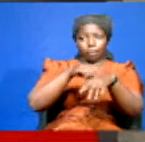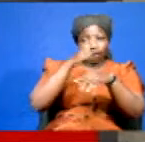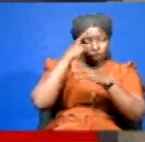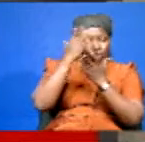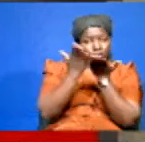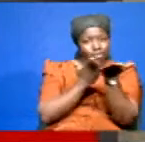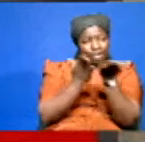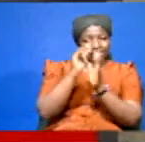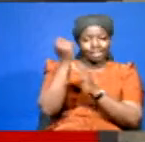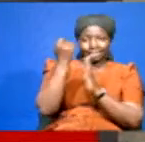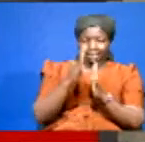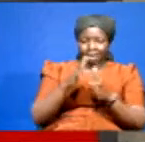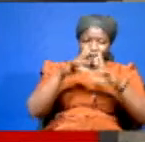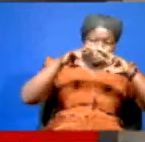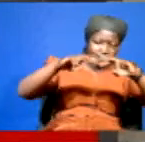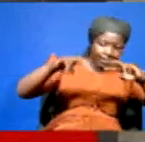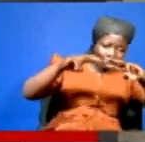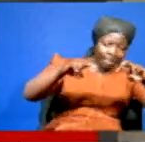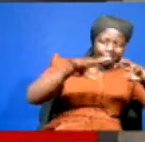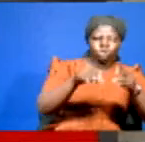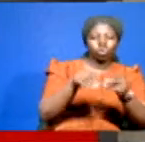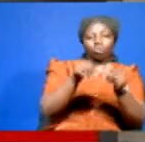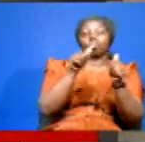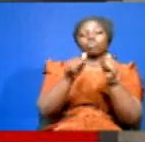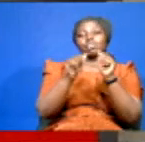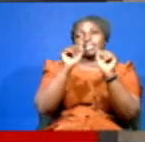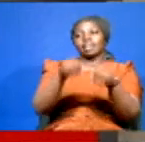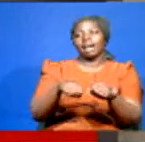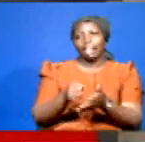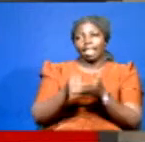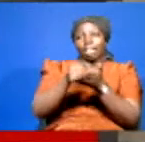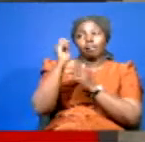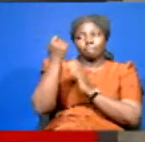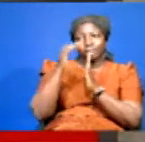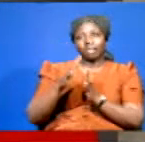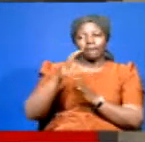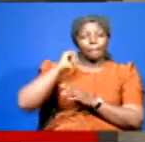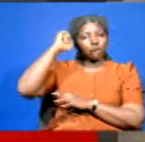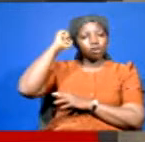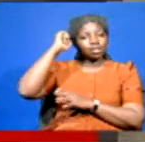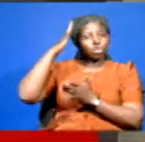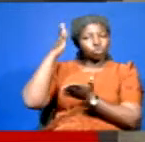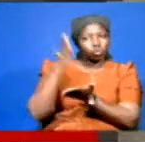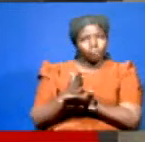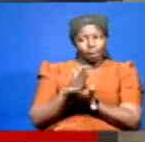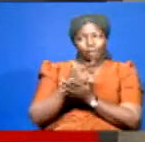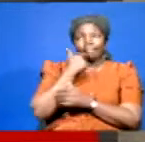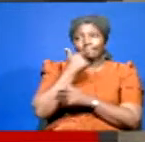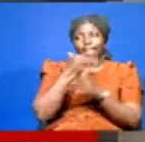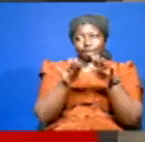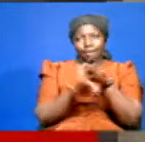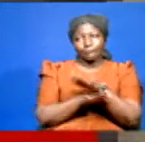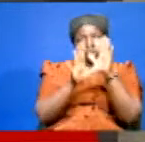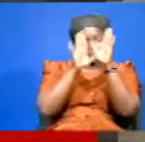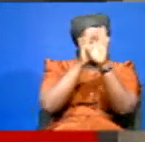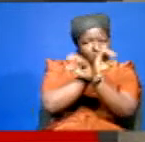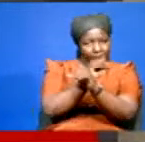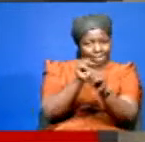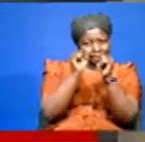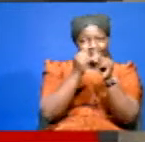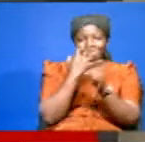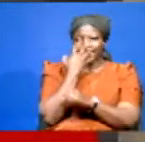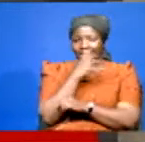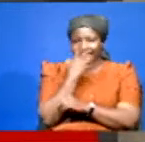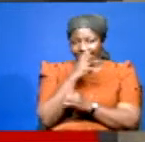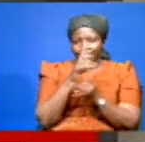Tutafute suluhisho ambazo zitasaidia wa Kenya. Tuachane na siasa, tuambie naibu wa rais, Rigathi, mawaziri waachane